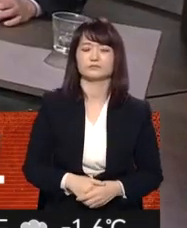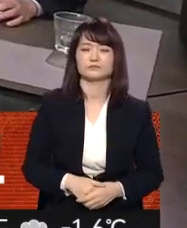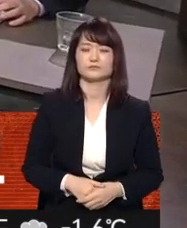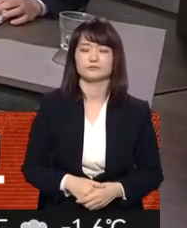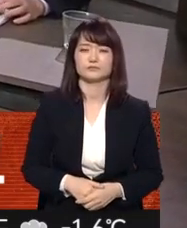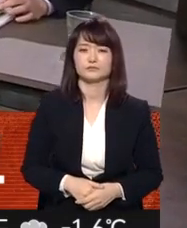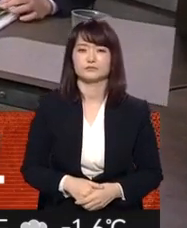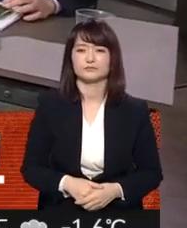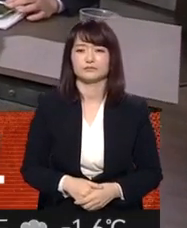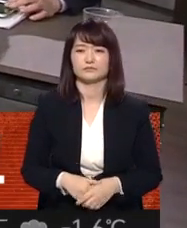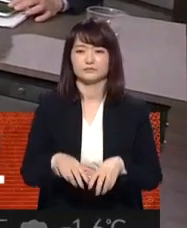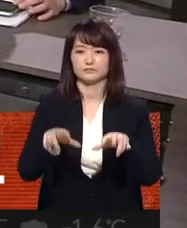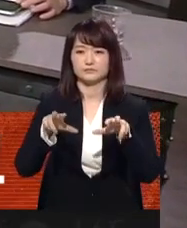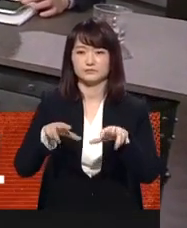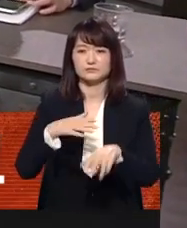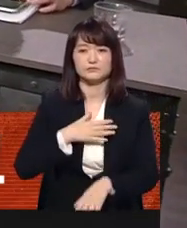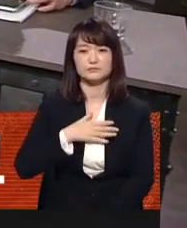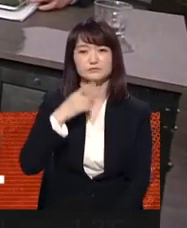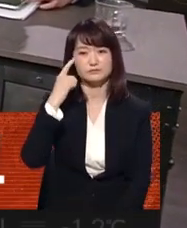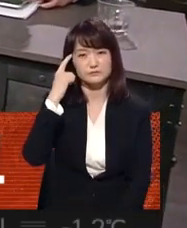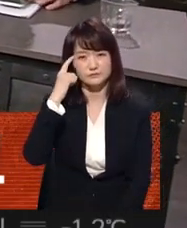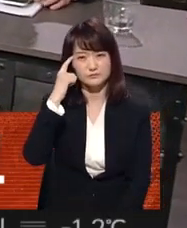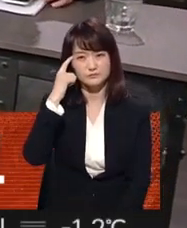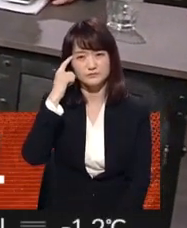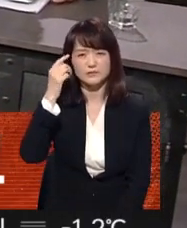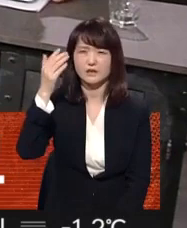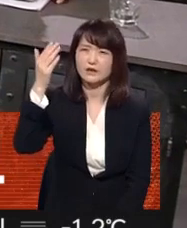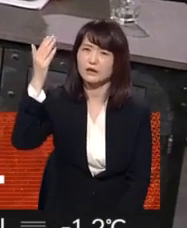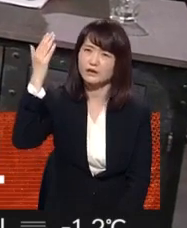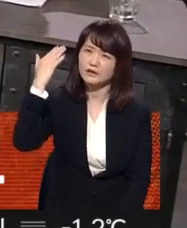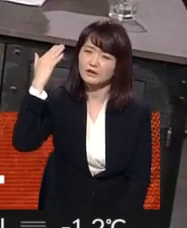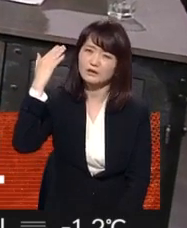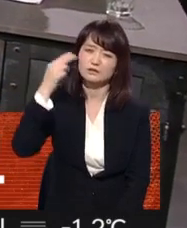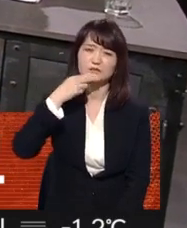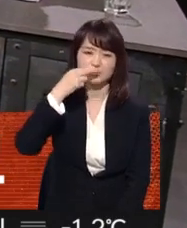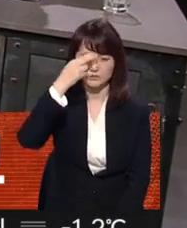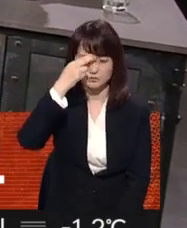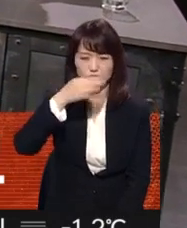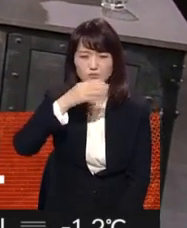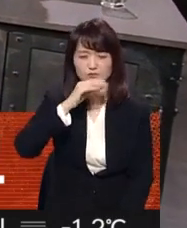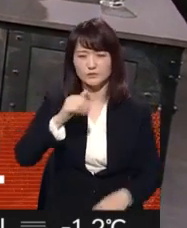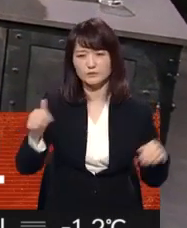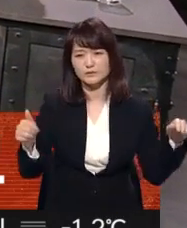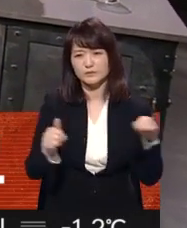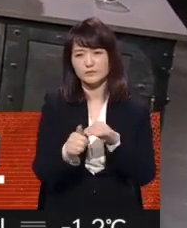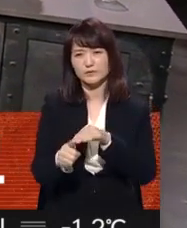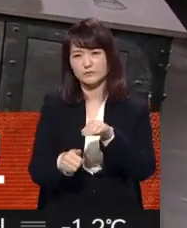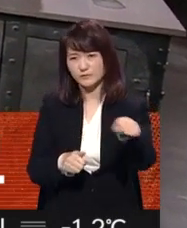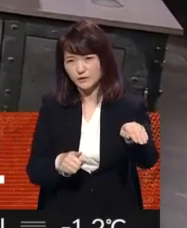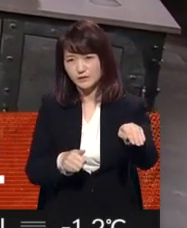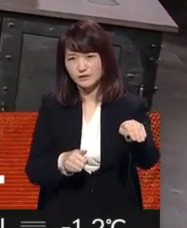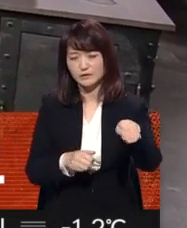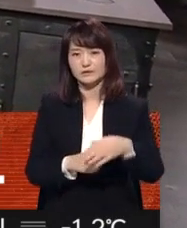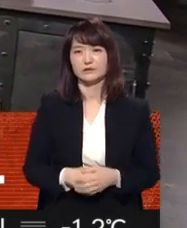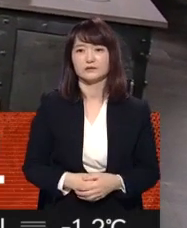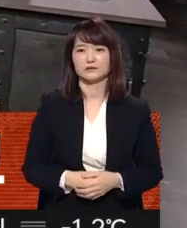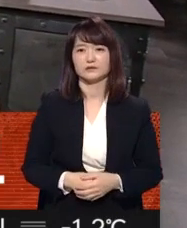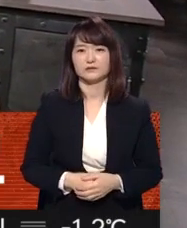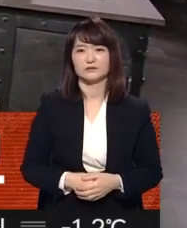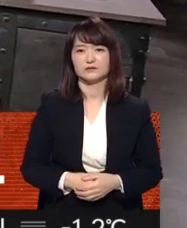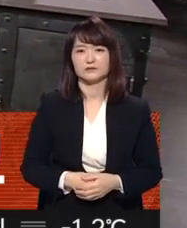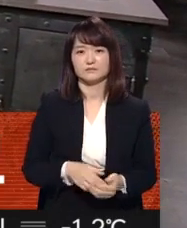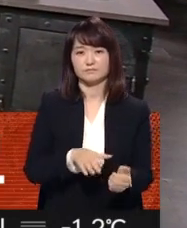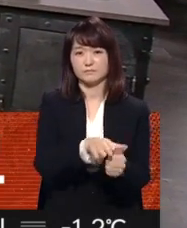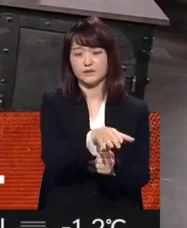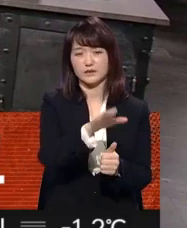지금 제가 생각해도 예전에 머리는 음주 뺑소니 사고 뭐 저질렀다 그래서 사회적으로 매장도 되지